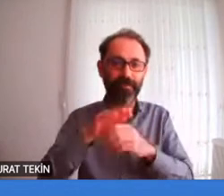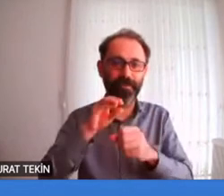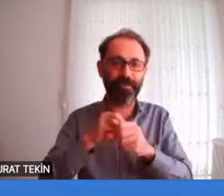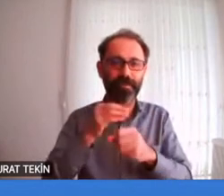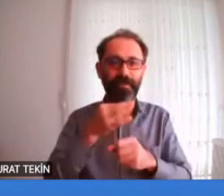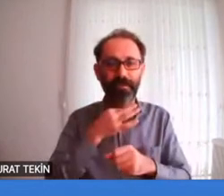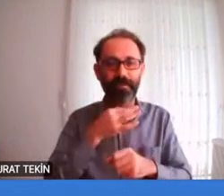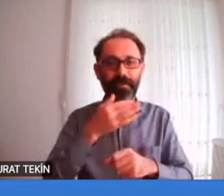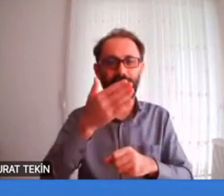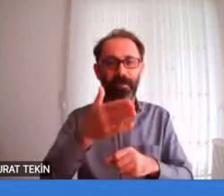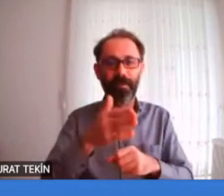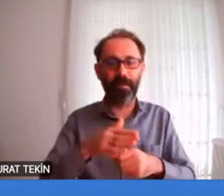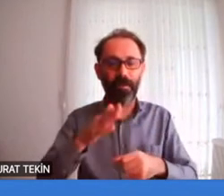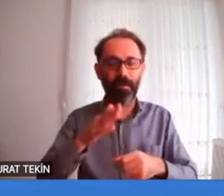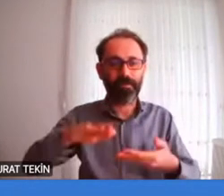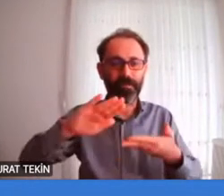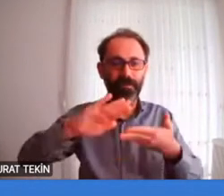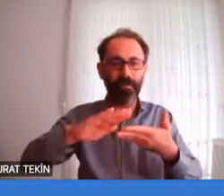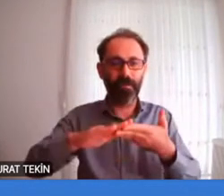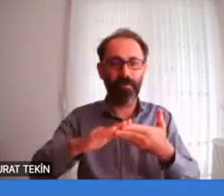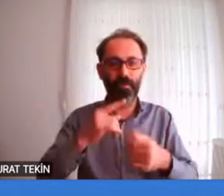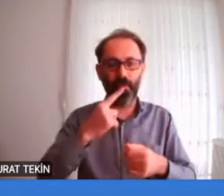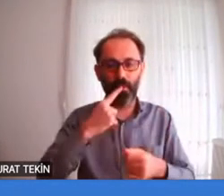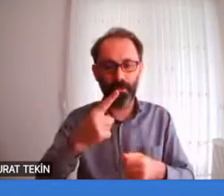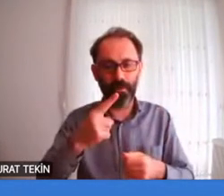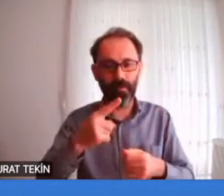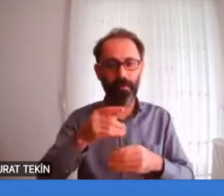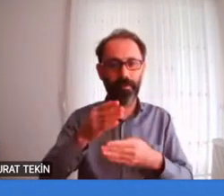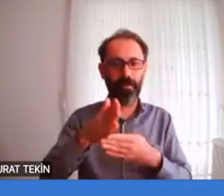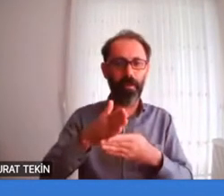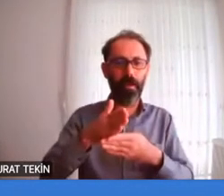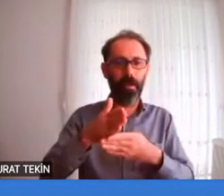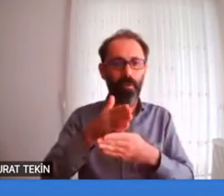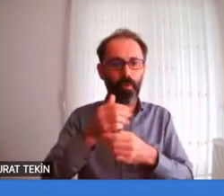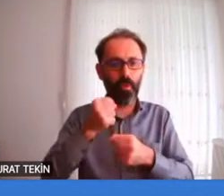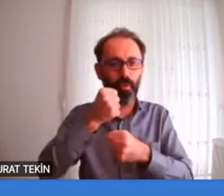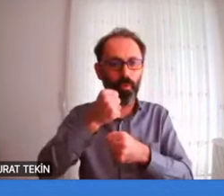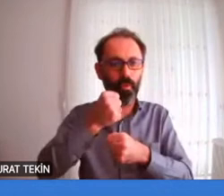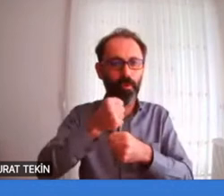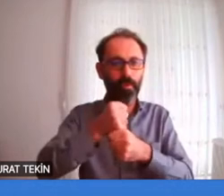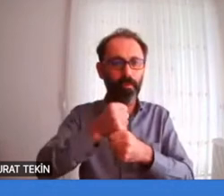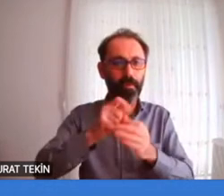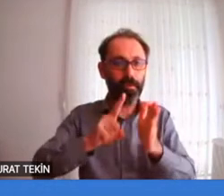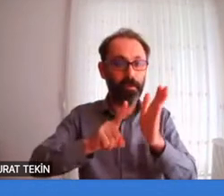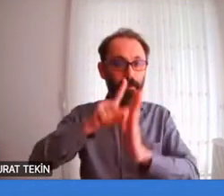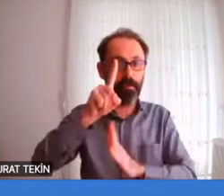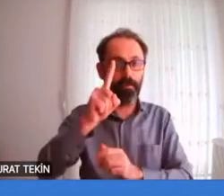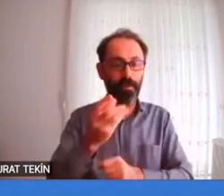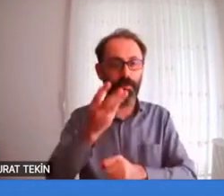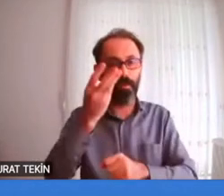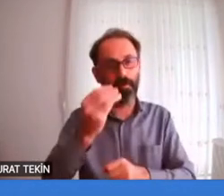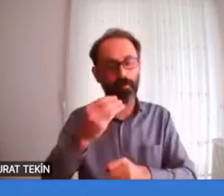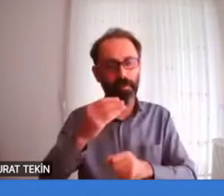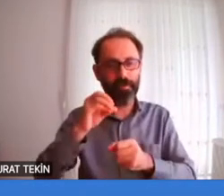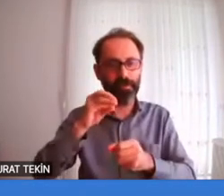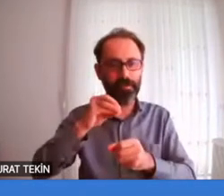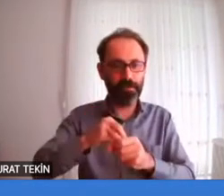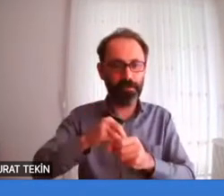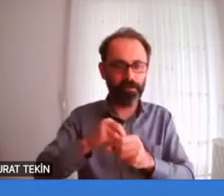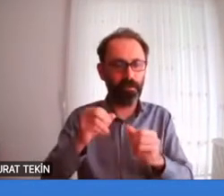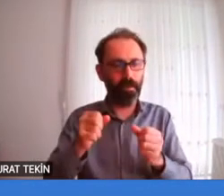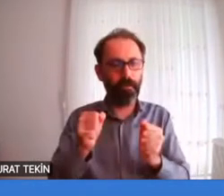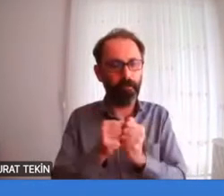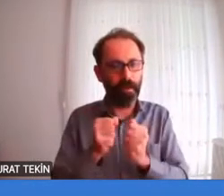Herkesin söylediği gibi, arkadaşlarım da söylediği gibi amacımız tabii ki buradan şampiyon olarak çıkmak. İnşallah amacımıza ulaşacağız. Arkadaşlarımız çok sıkı bir